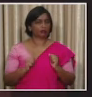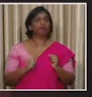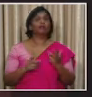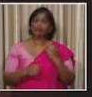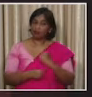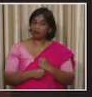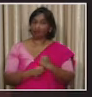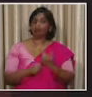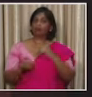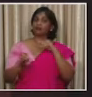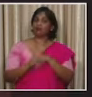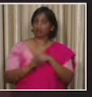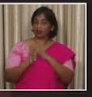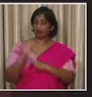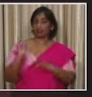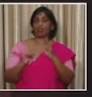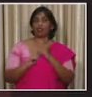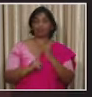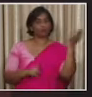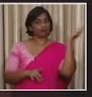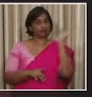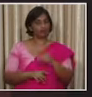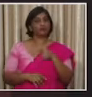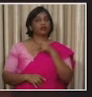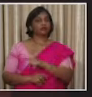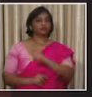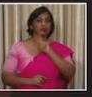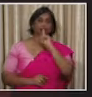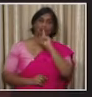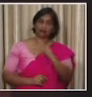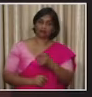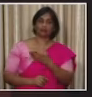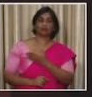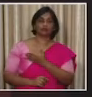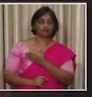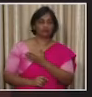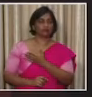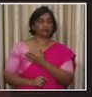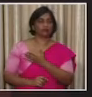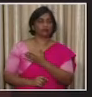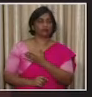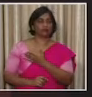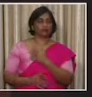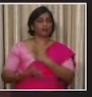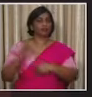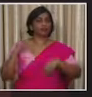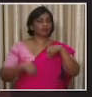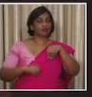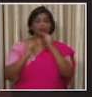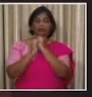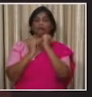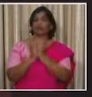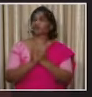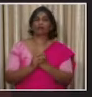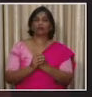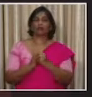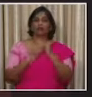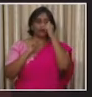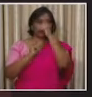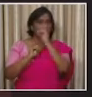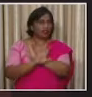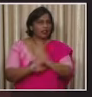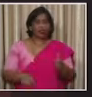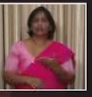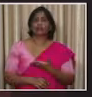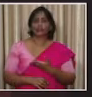රජයේ නියෝජනය කරන මන්ත්‍රීවරය ඇවිල්ලා මෙතන කියන්න එනවා මේ මැතිවරණ වැඩපිළිවෙළ තුළ කිසිම අක්‍රමිකතාවයක් නැහැ